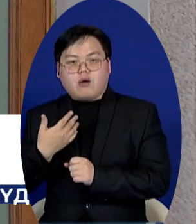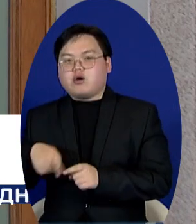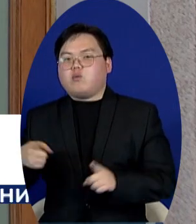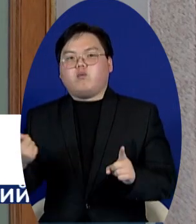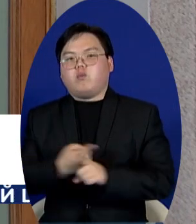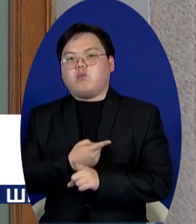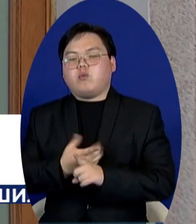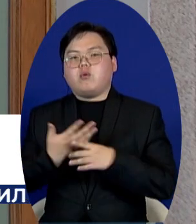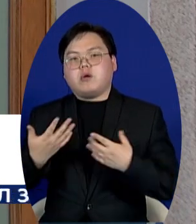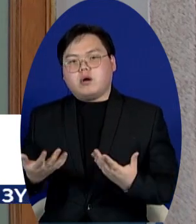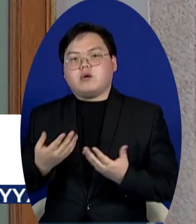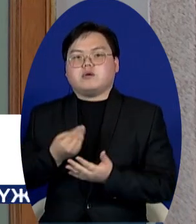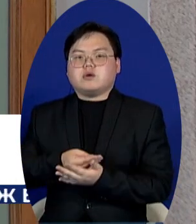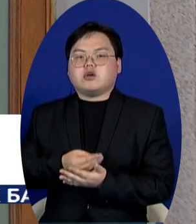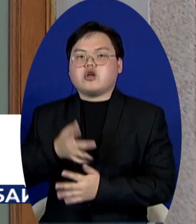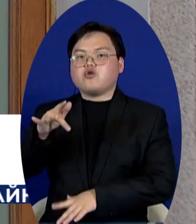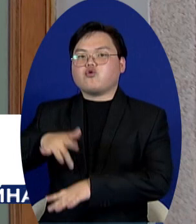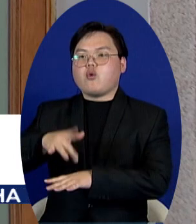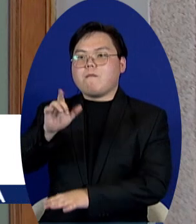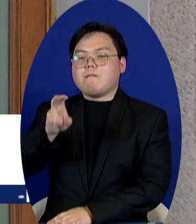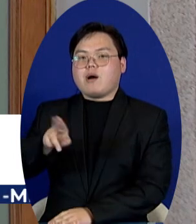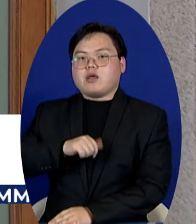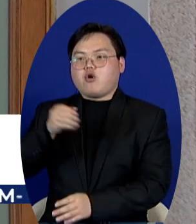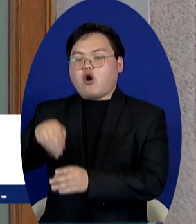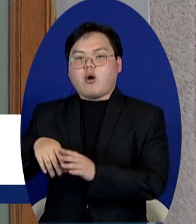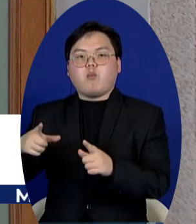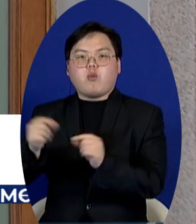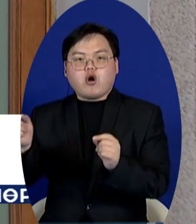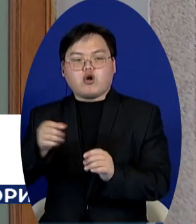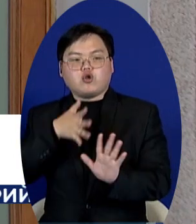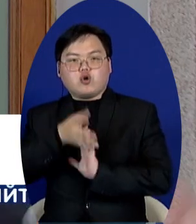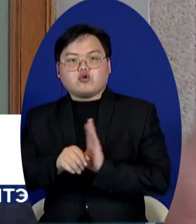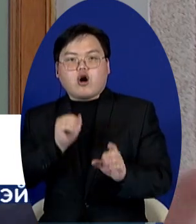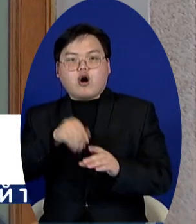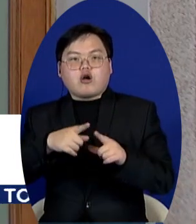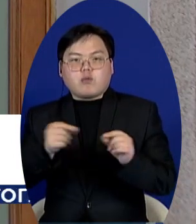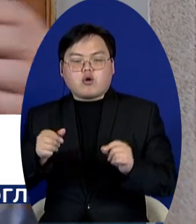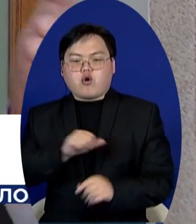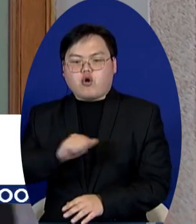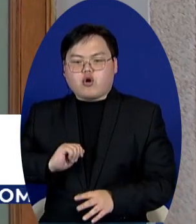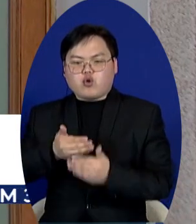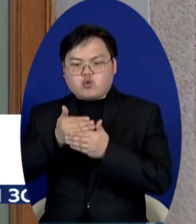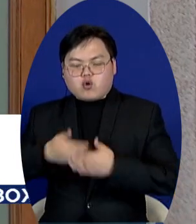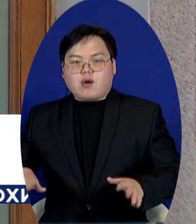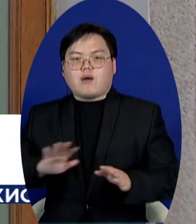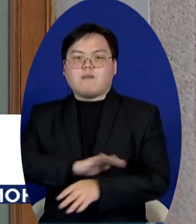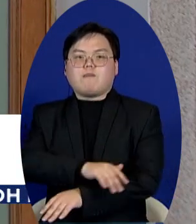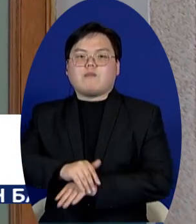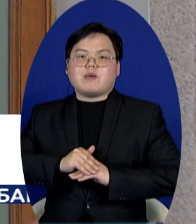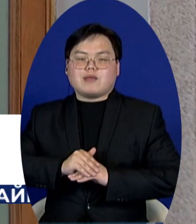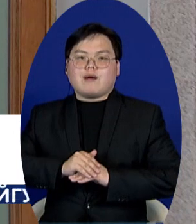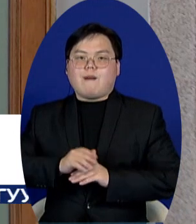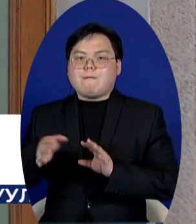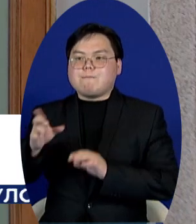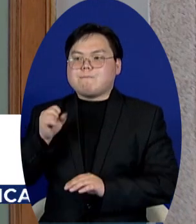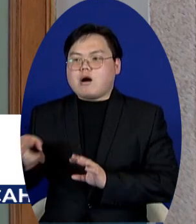байна. Харин болж өгвөл одоо төв банкны ч оролцоог багасгаад, төсвийн оролцоогч багасгаад яг цэврийг бий даасан хөрөнгөний зах зээлтэйгээ